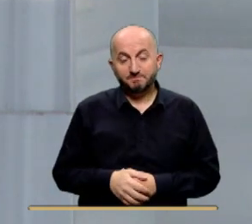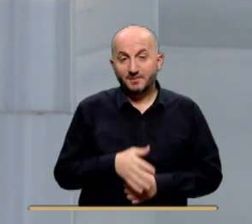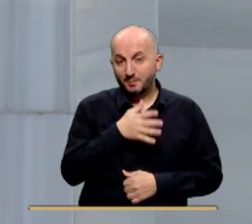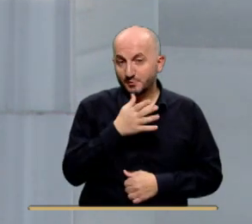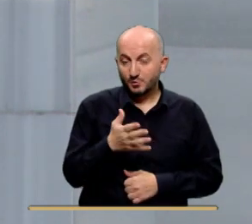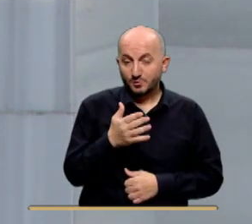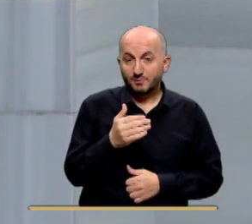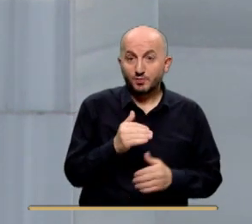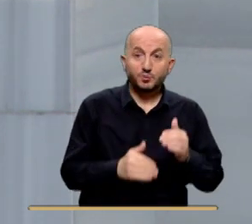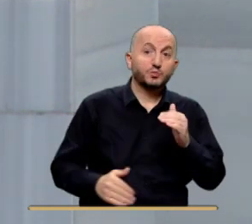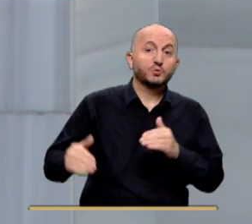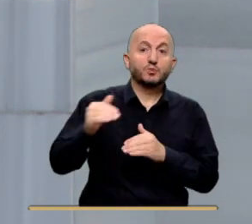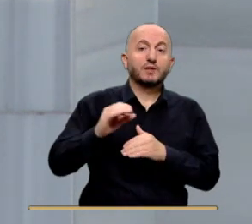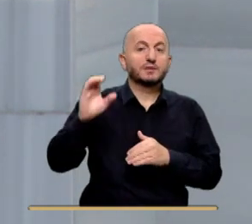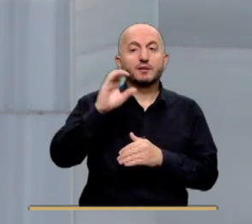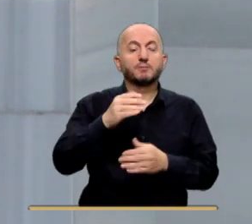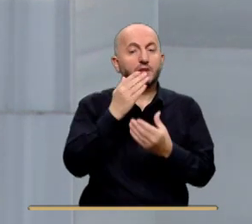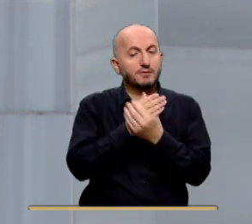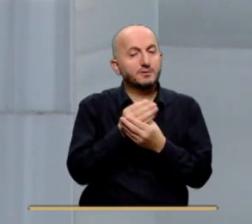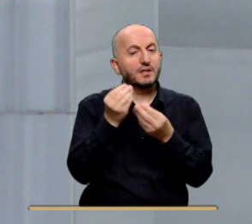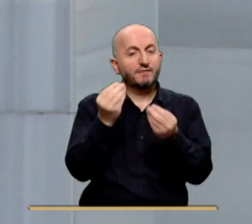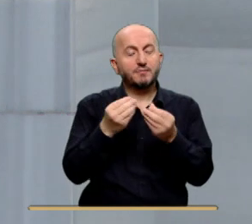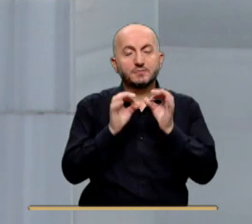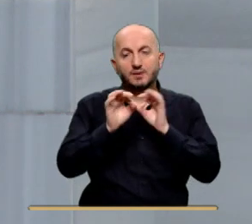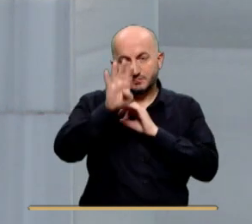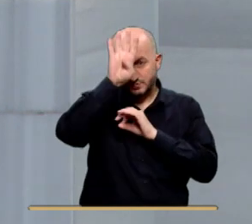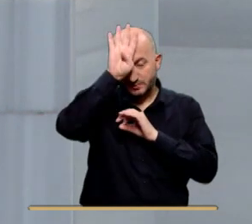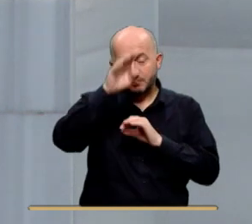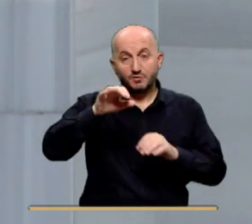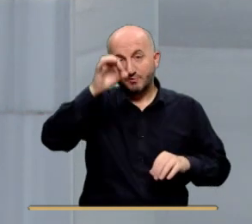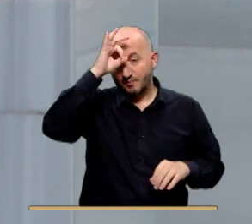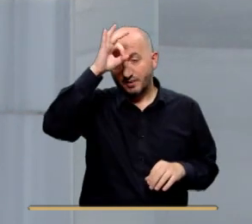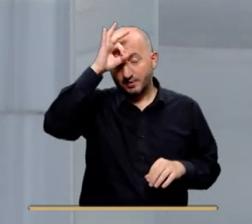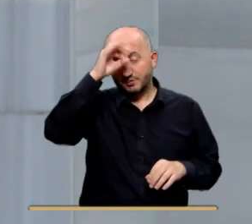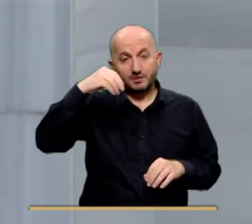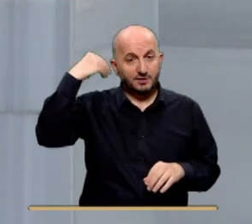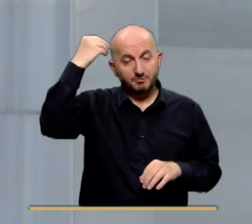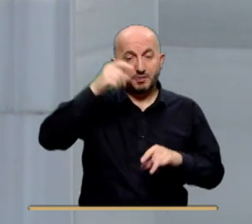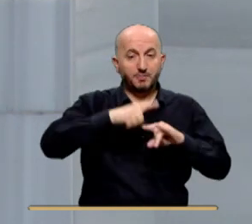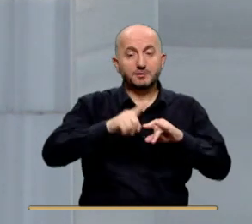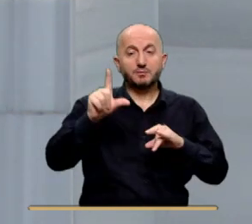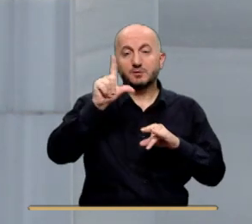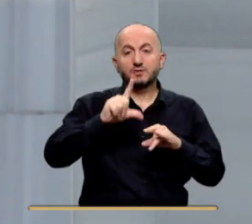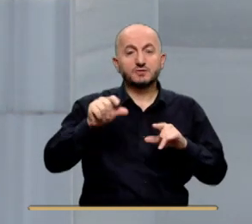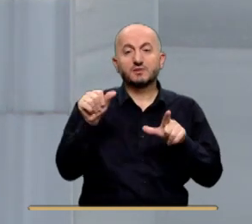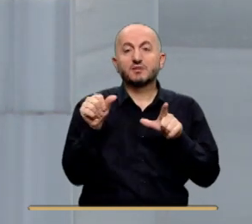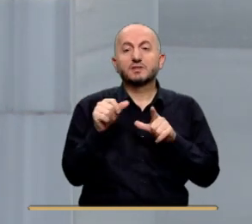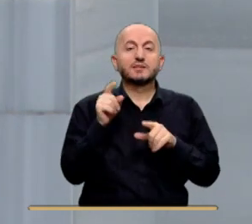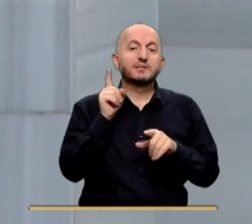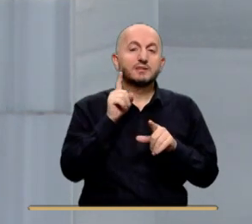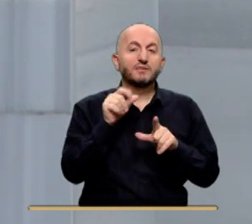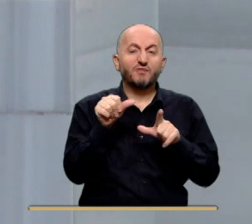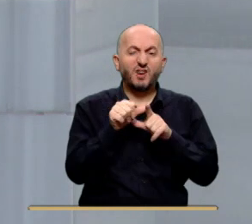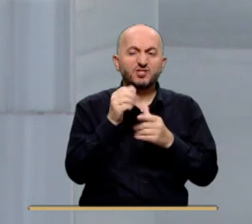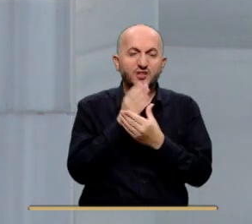biliyorsunuz hem Yüksek İslam'da ders vermiş, hem İstanbul Fatih İmam Hatip Lisesi'nde Farsça dersleri, medeniyet